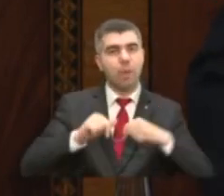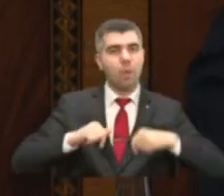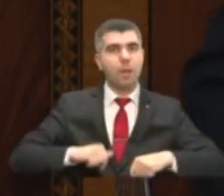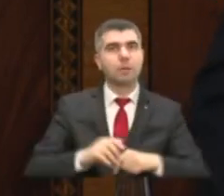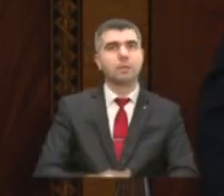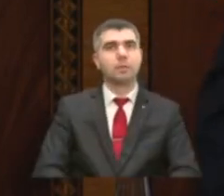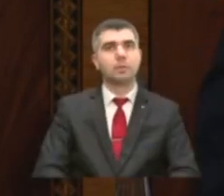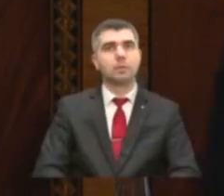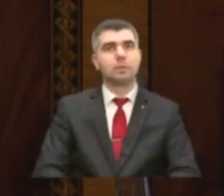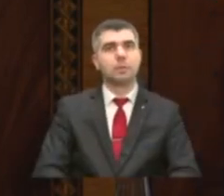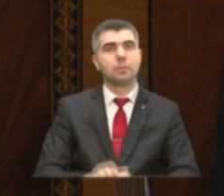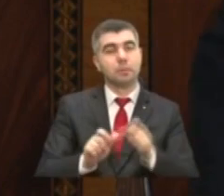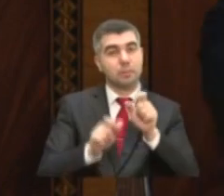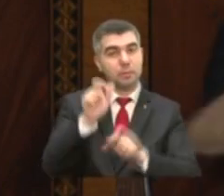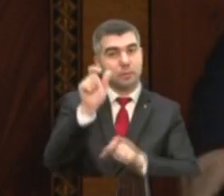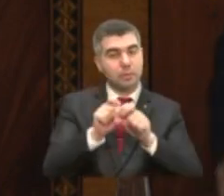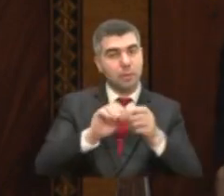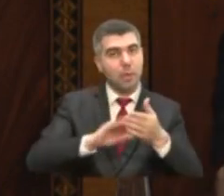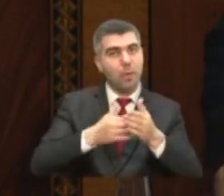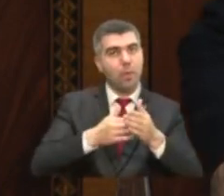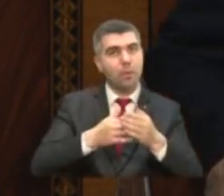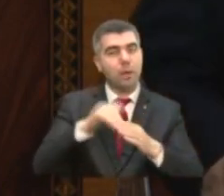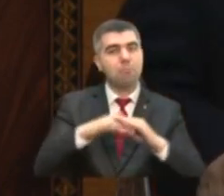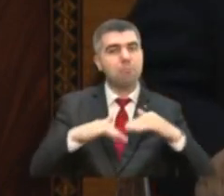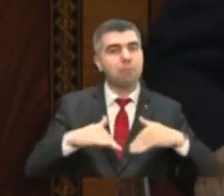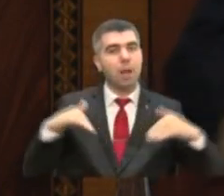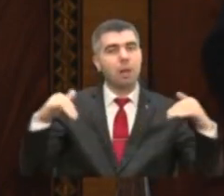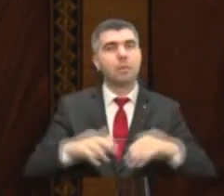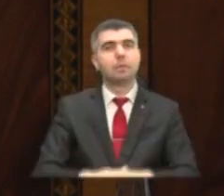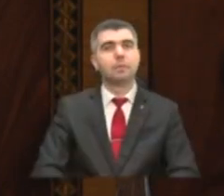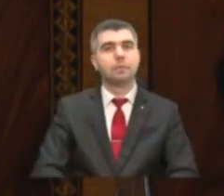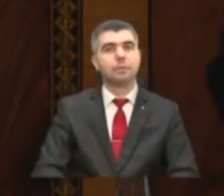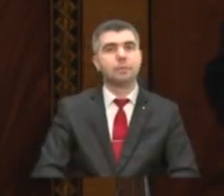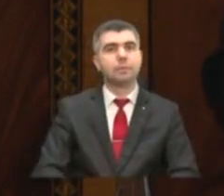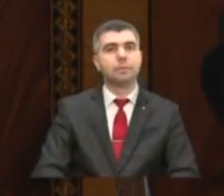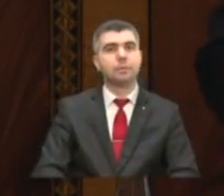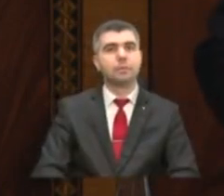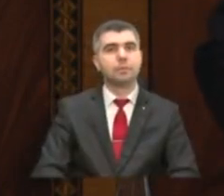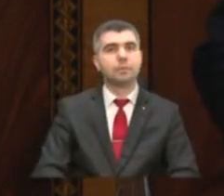السادة الوزراء، السيدات السادة النواب المحترمين،